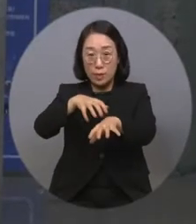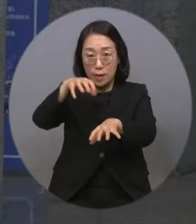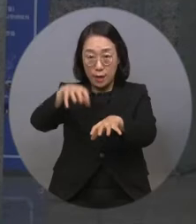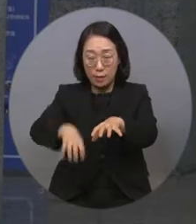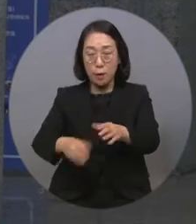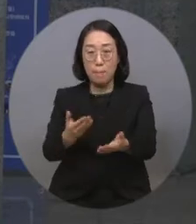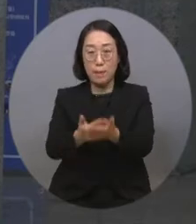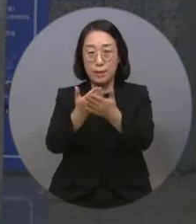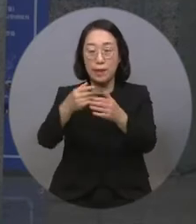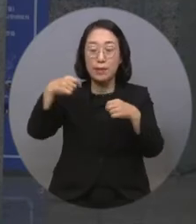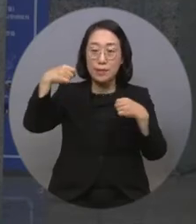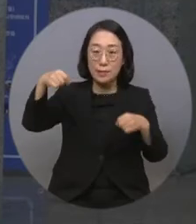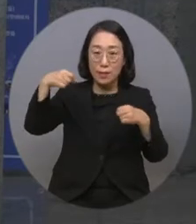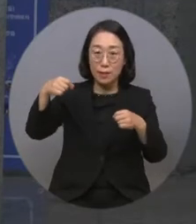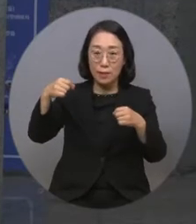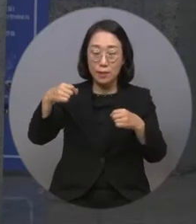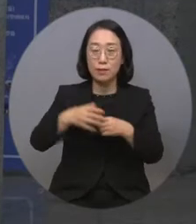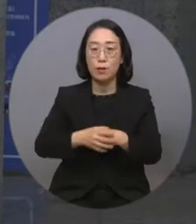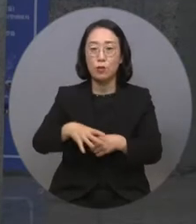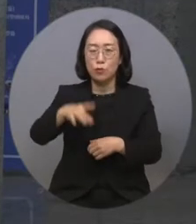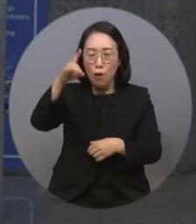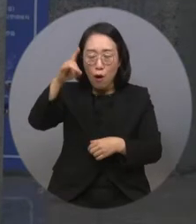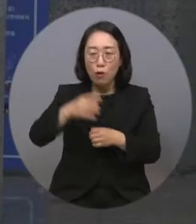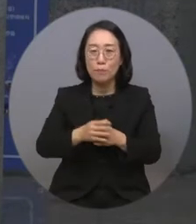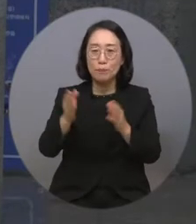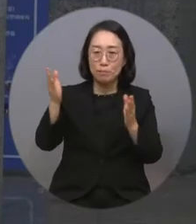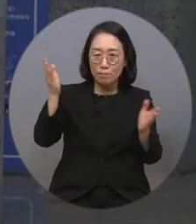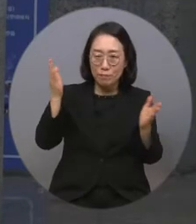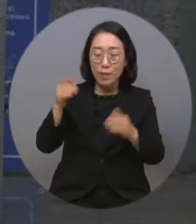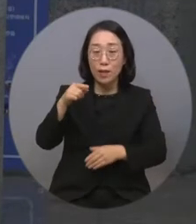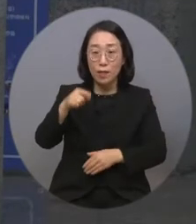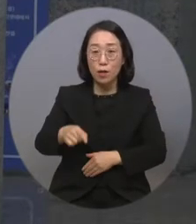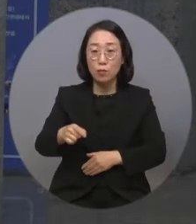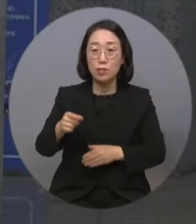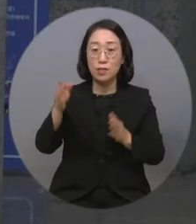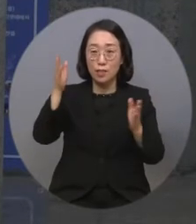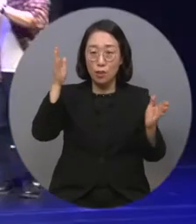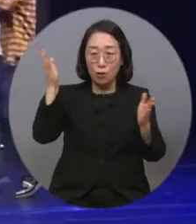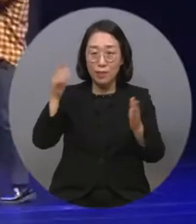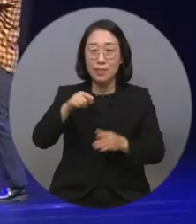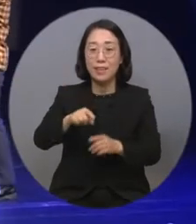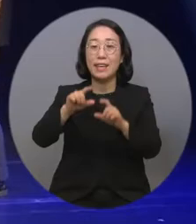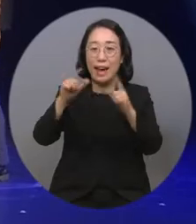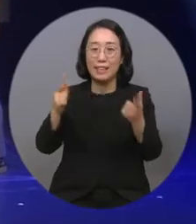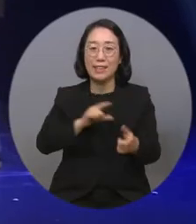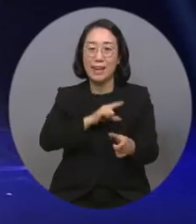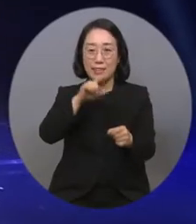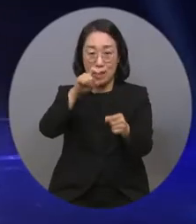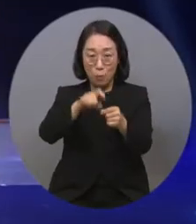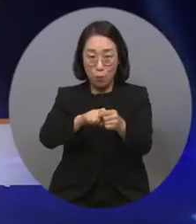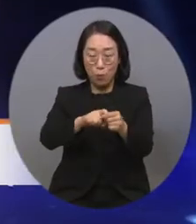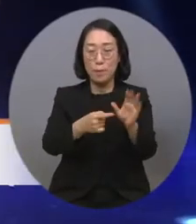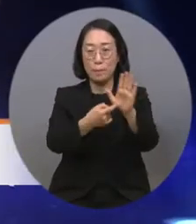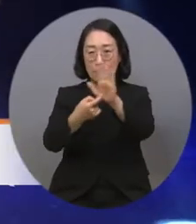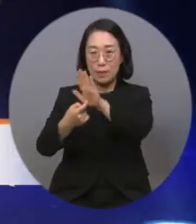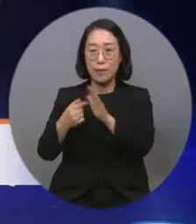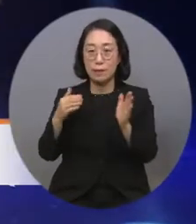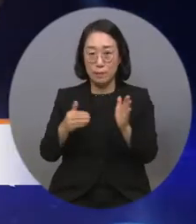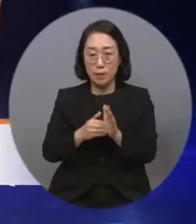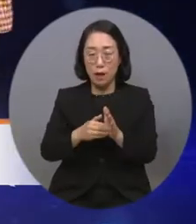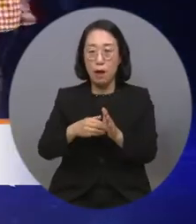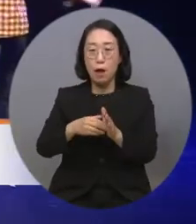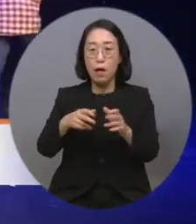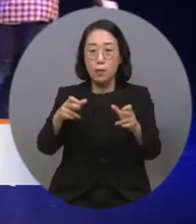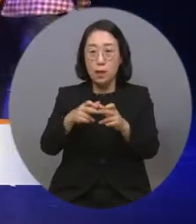극단 민들레 창단 공연으로 이것은 연극이 아니다를 진행했습니다. 이 행사는 발달장애인